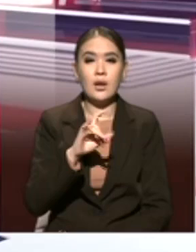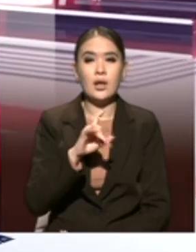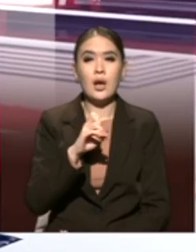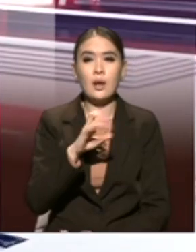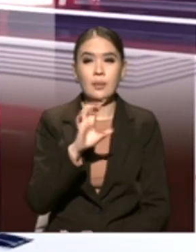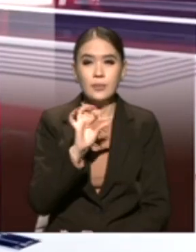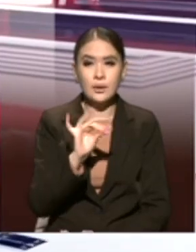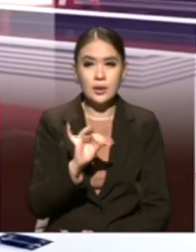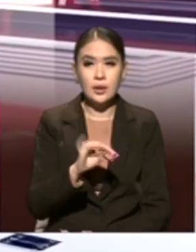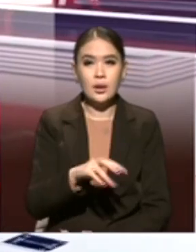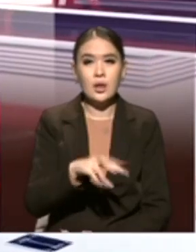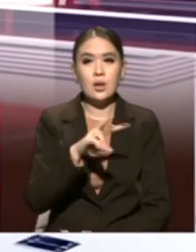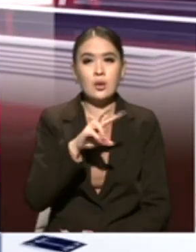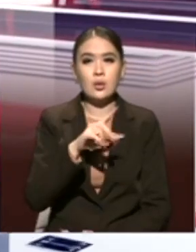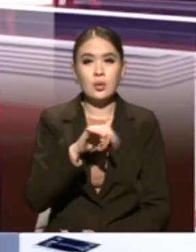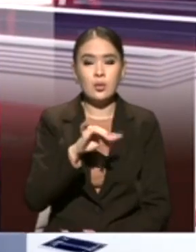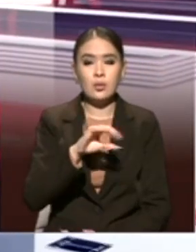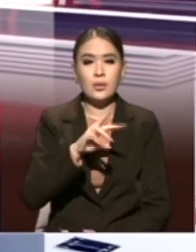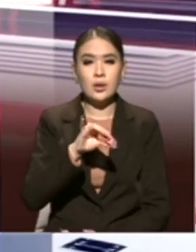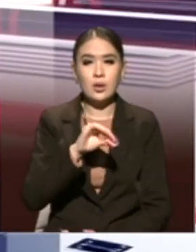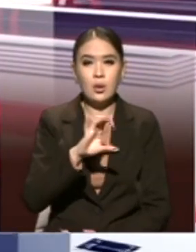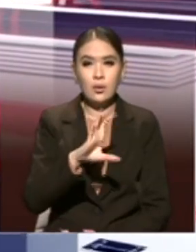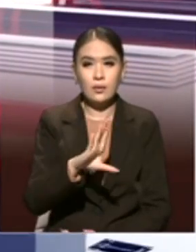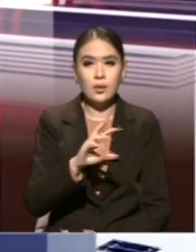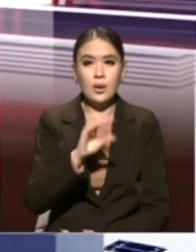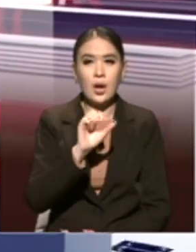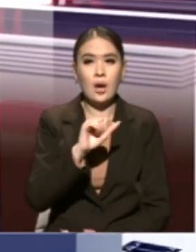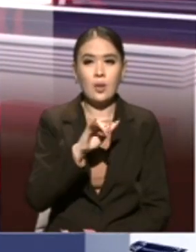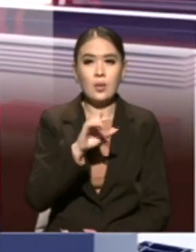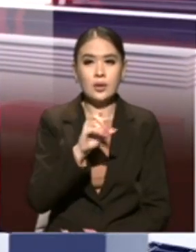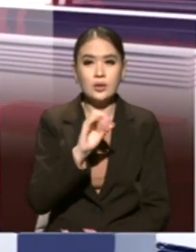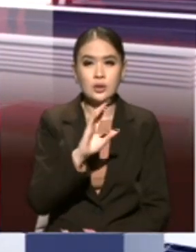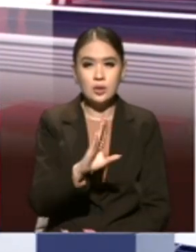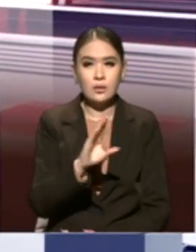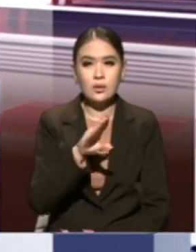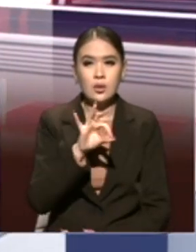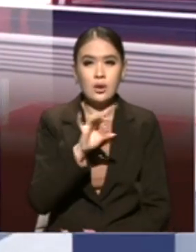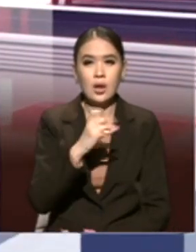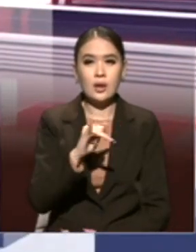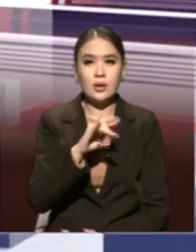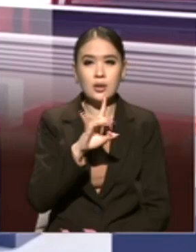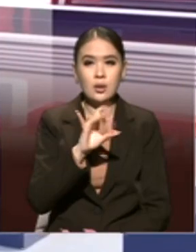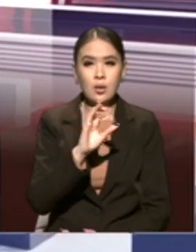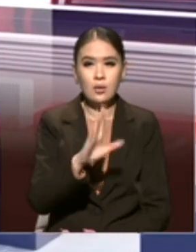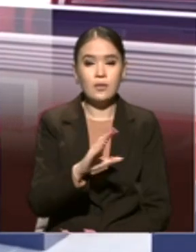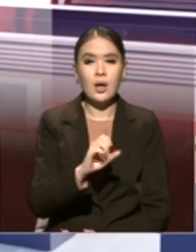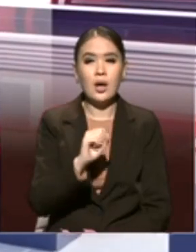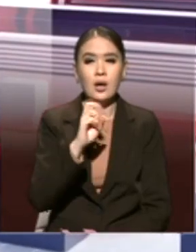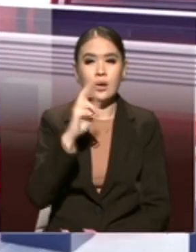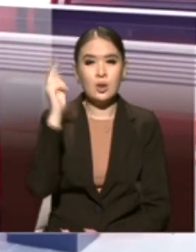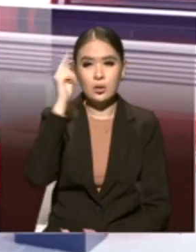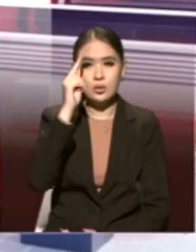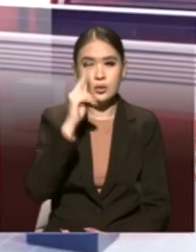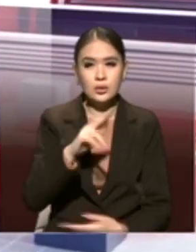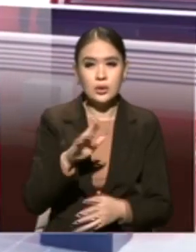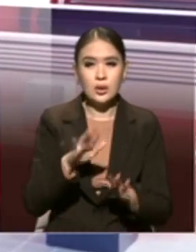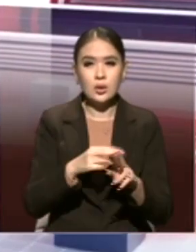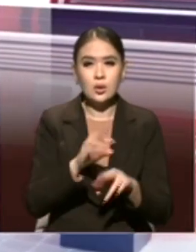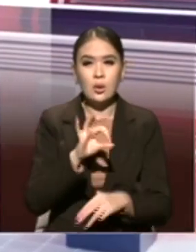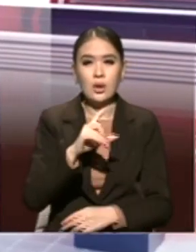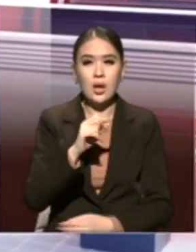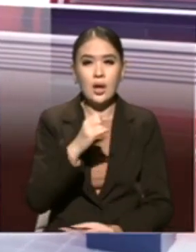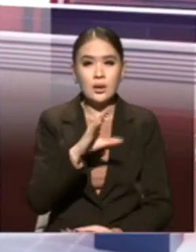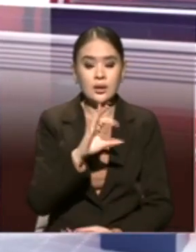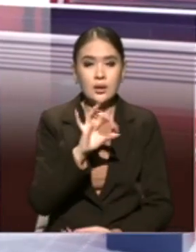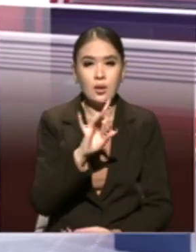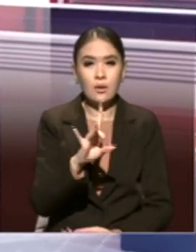Гумилев, Әуезов, Торайғыров университеті, ақылы негізде ұбытын есепке алмағанда, Мырзахметов атындағы Көкшетау университеті, Торайғыров